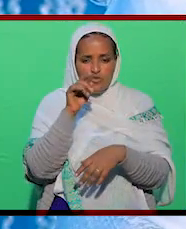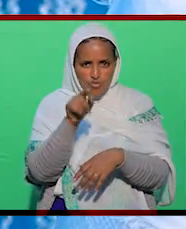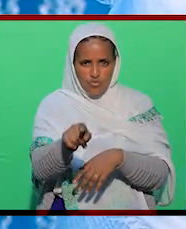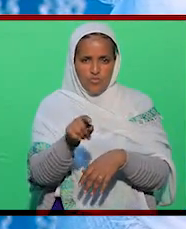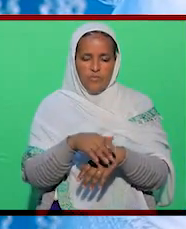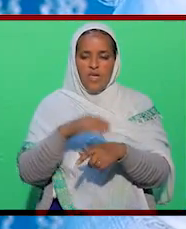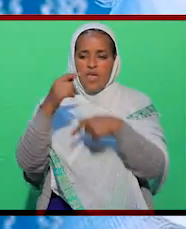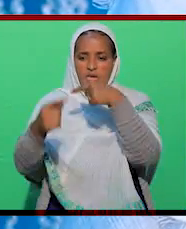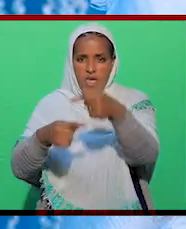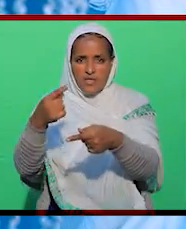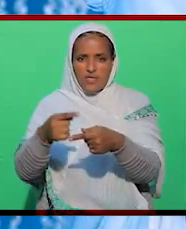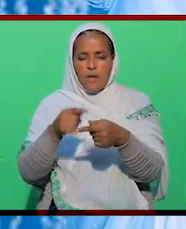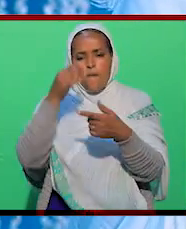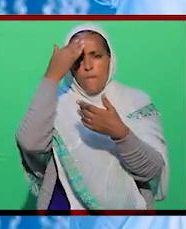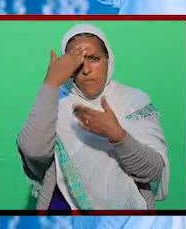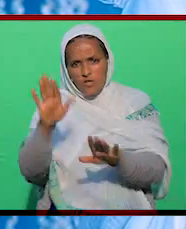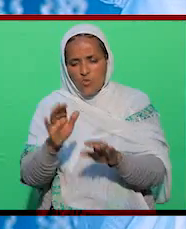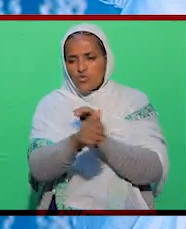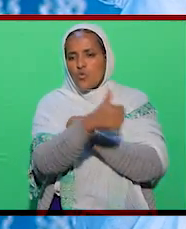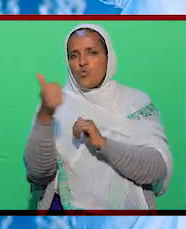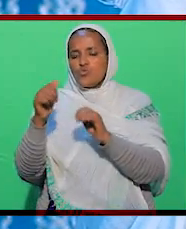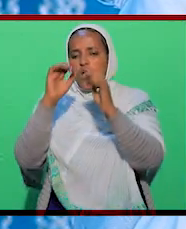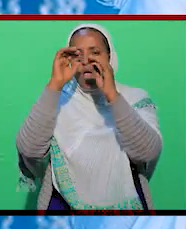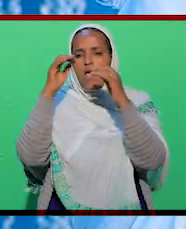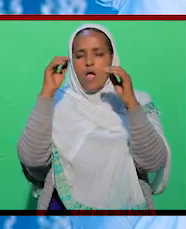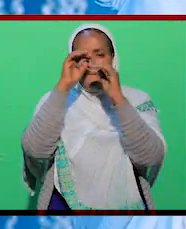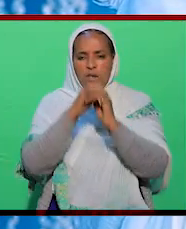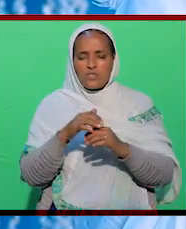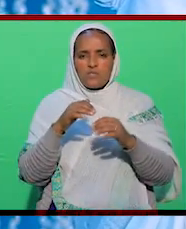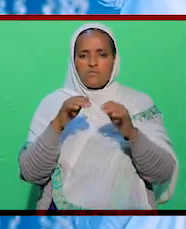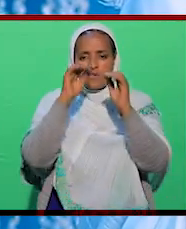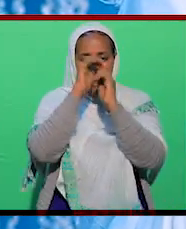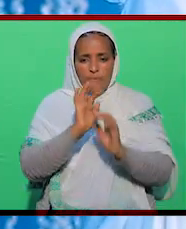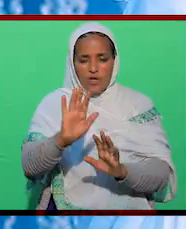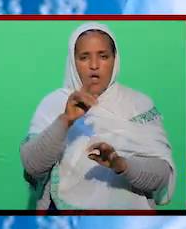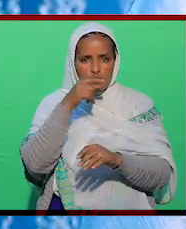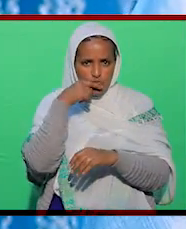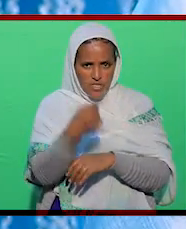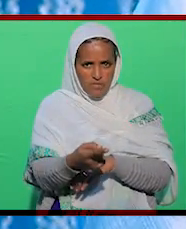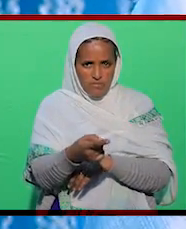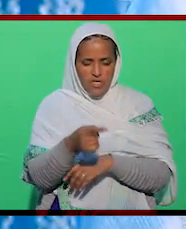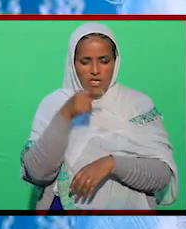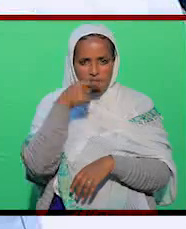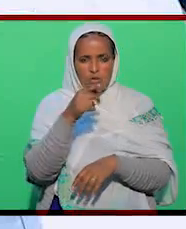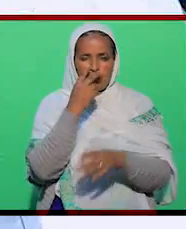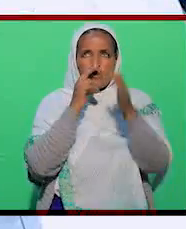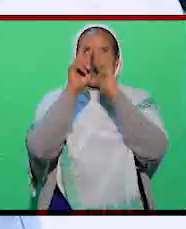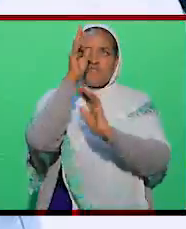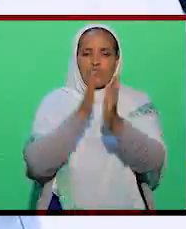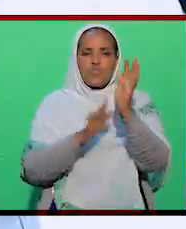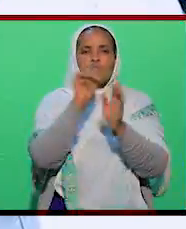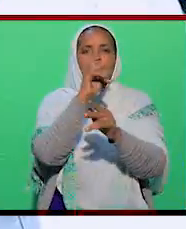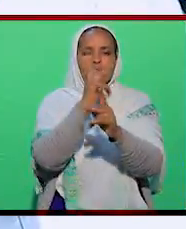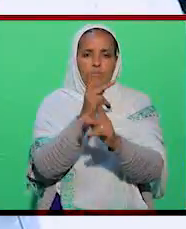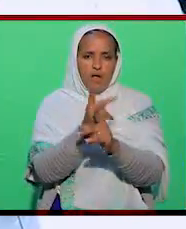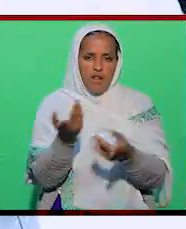ቢፈጸም እርሱም ሄደን የማታውቃቸውን ሌሎች አማልክት እንከተል እናምልካቸውም ቢል፣ የተናገርኩት